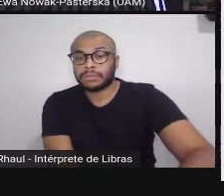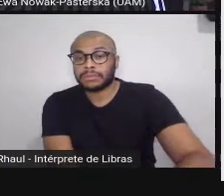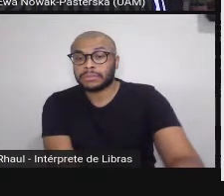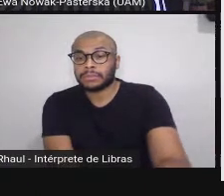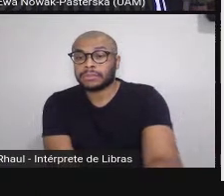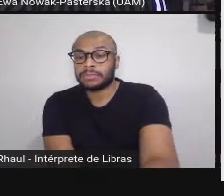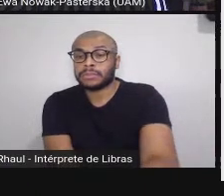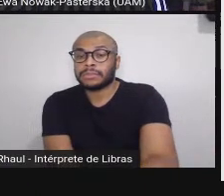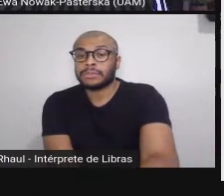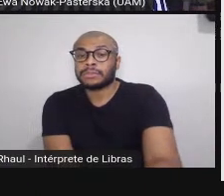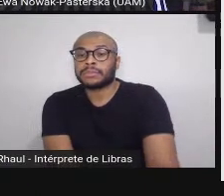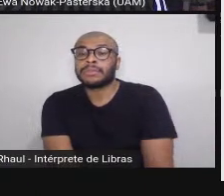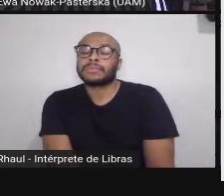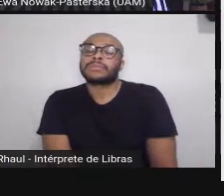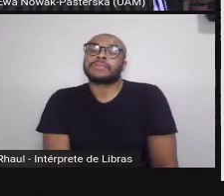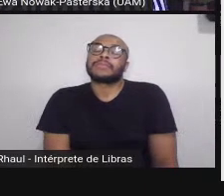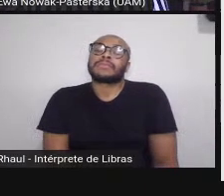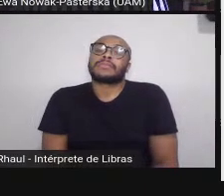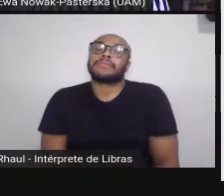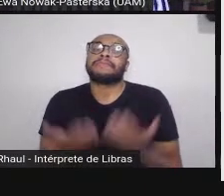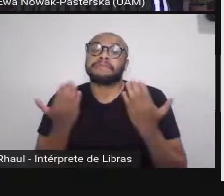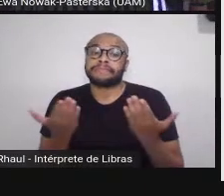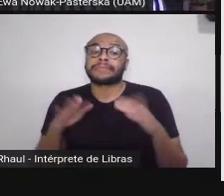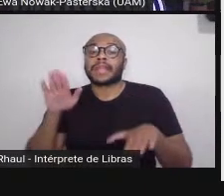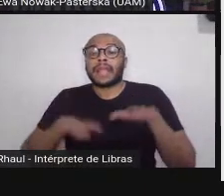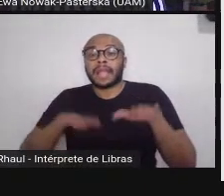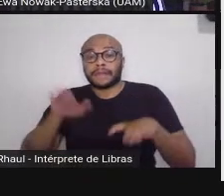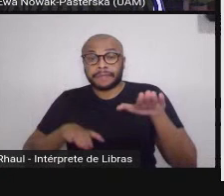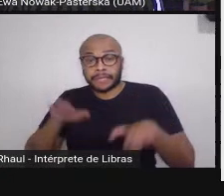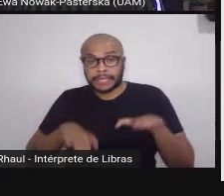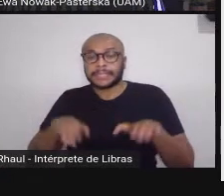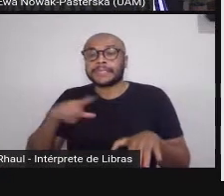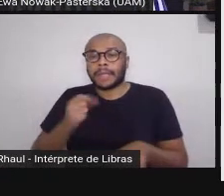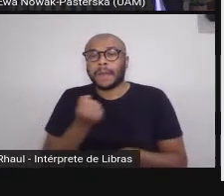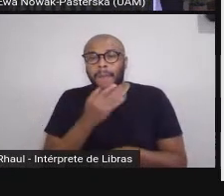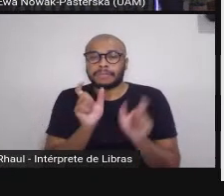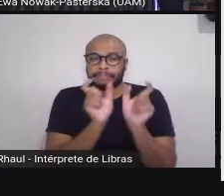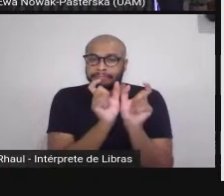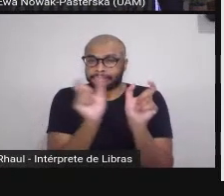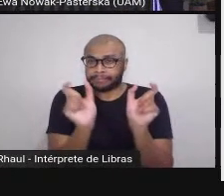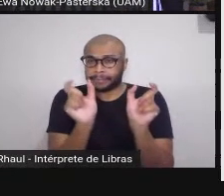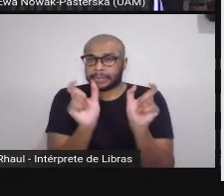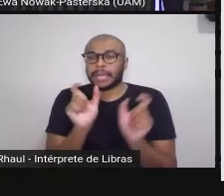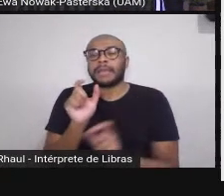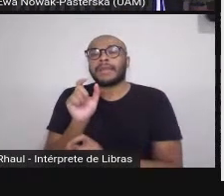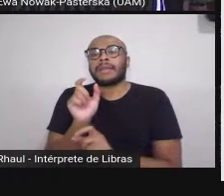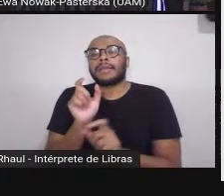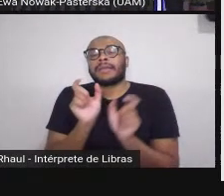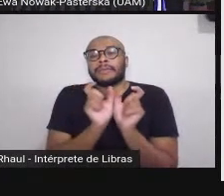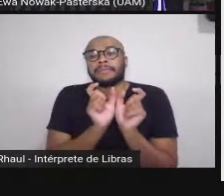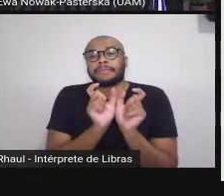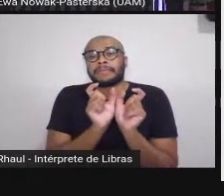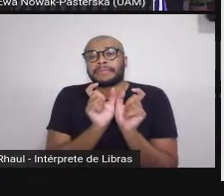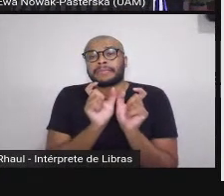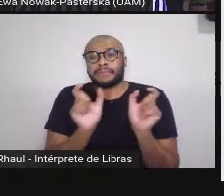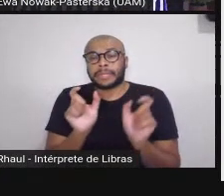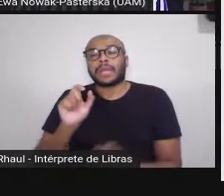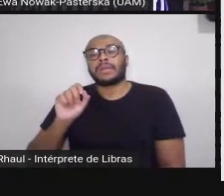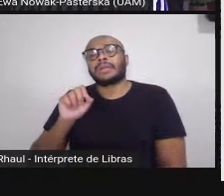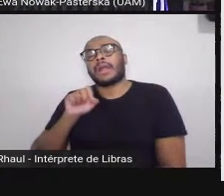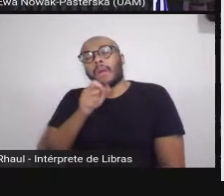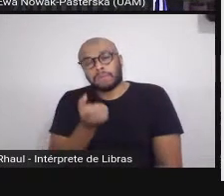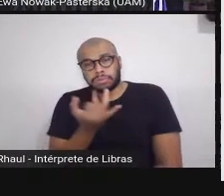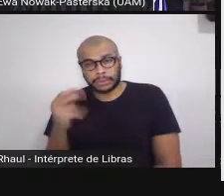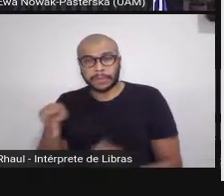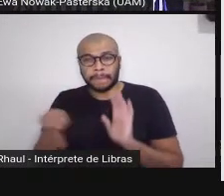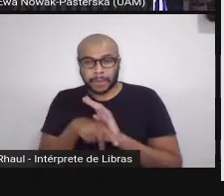nazwisk. Mesmo esses sufixos típicos, ek, ik, ski, owicz,